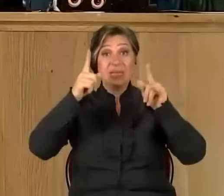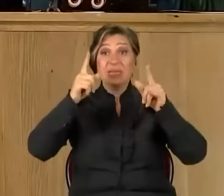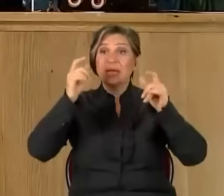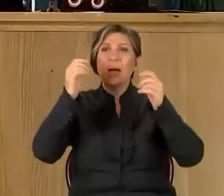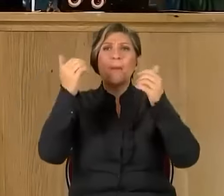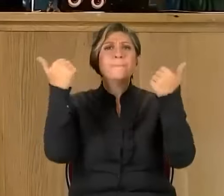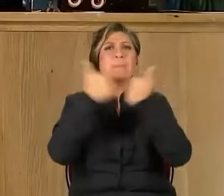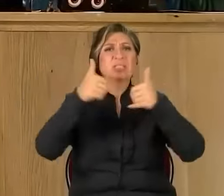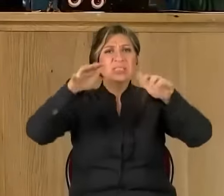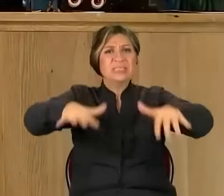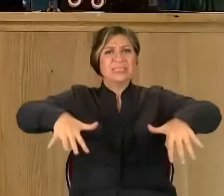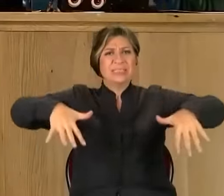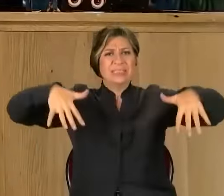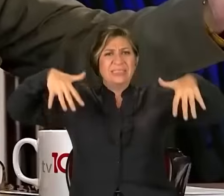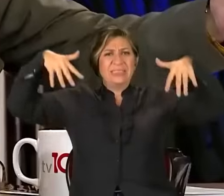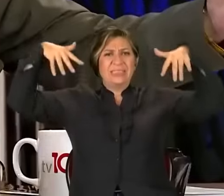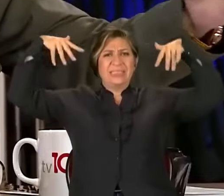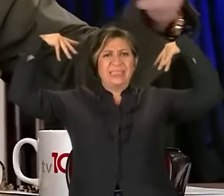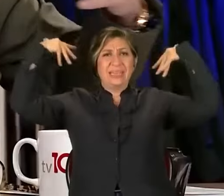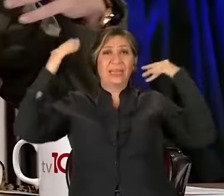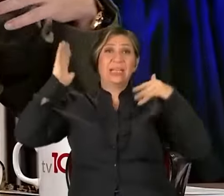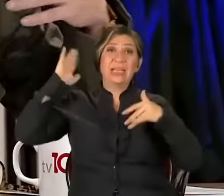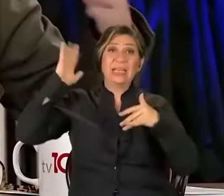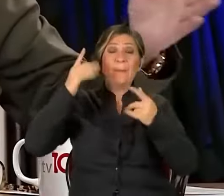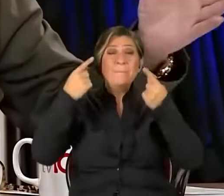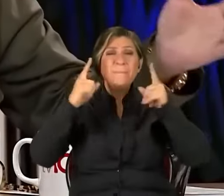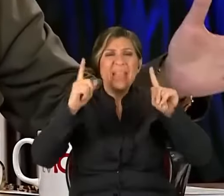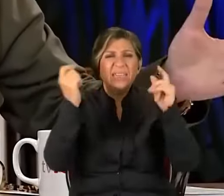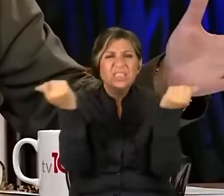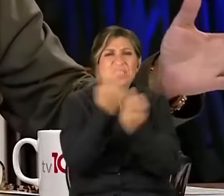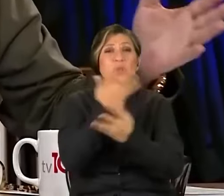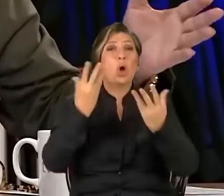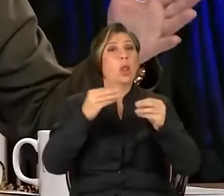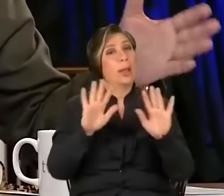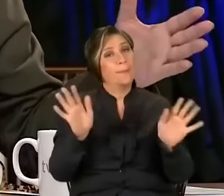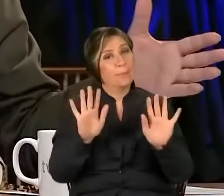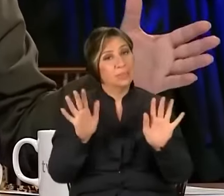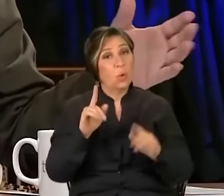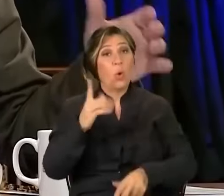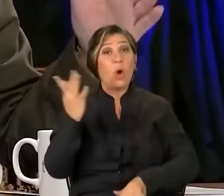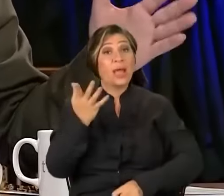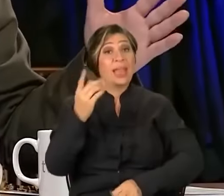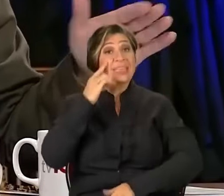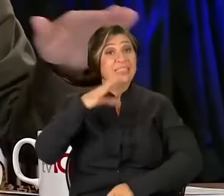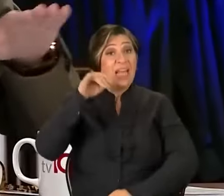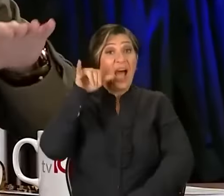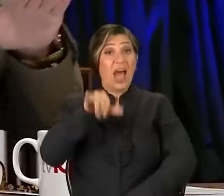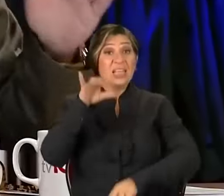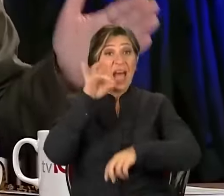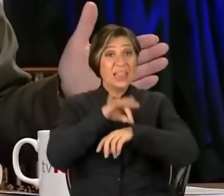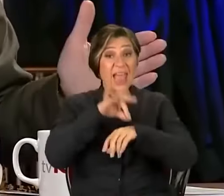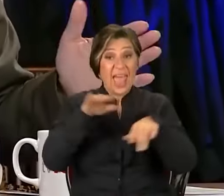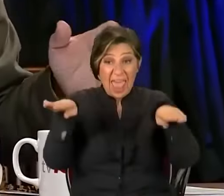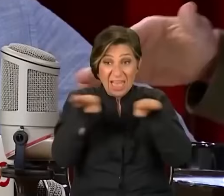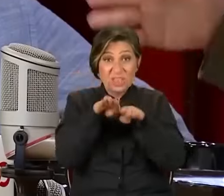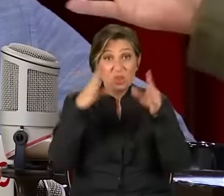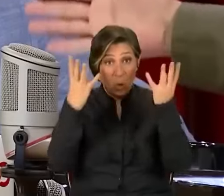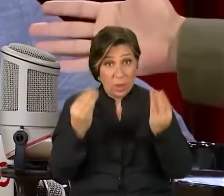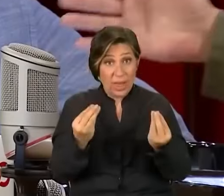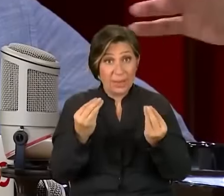stadyumu doldurmuş, buradan arkaya kadar giden binlerce kişi olamaz. Çünkü o kadar kişinin aynı anda eşit